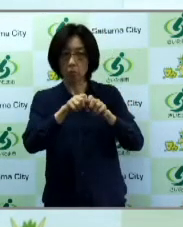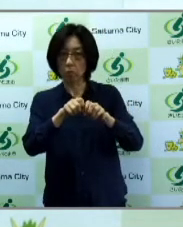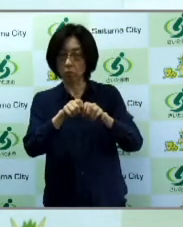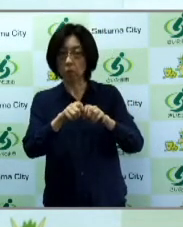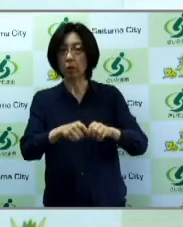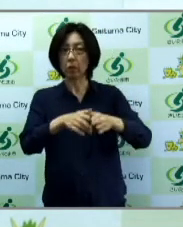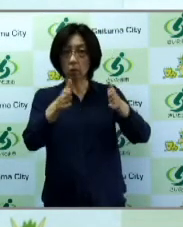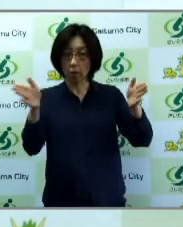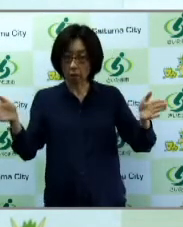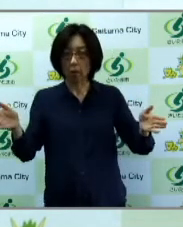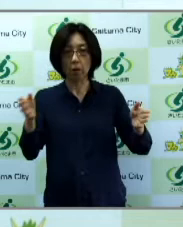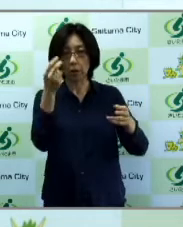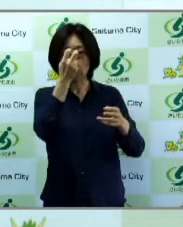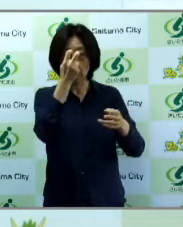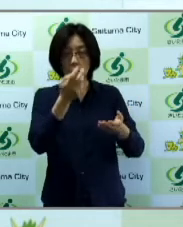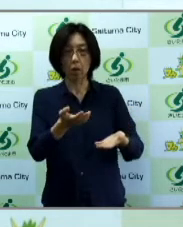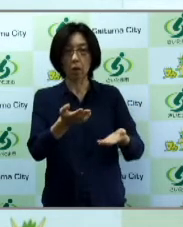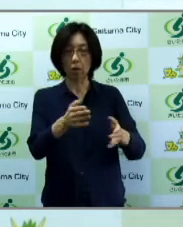思っております。